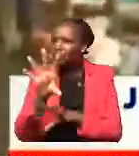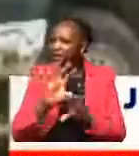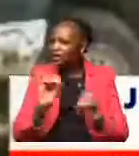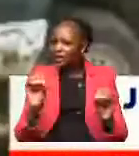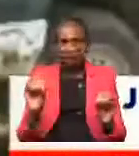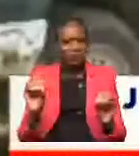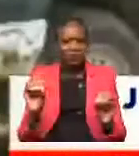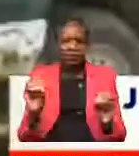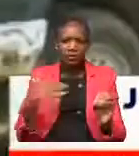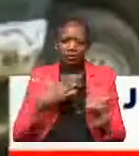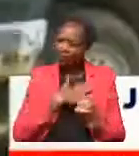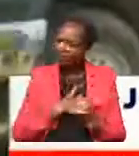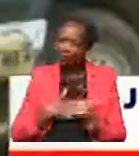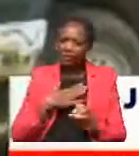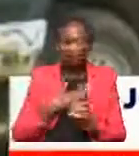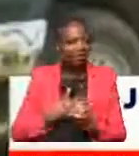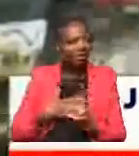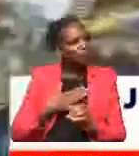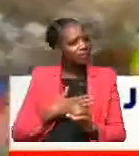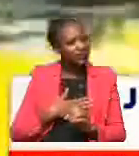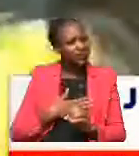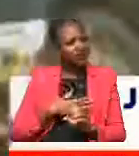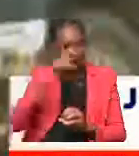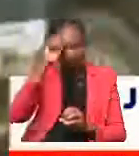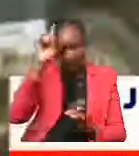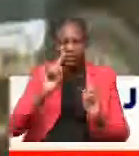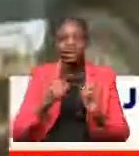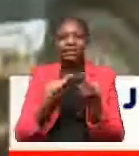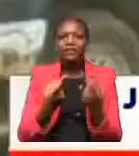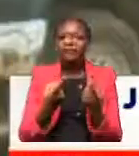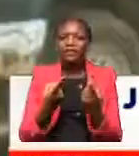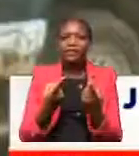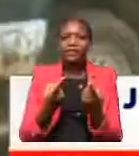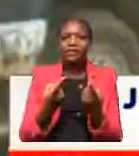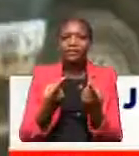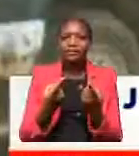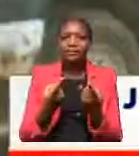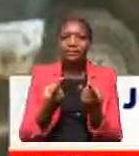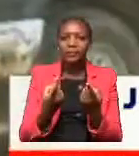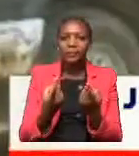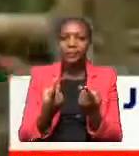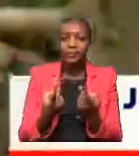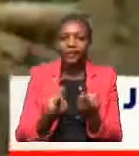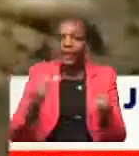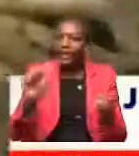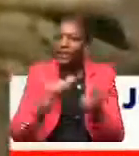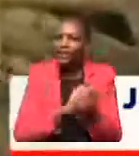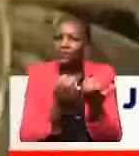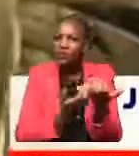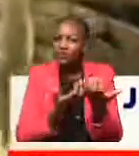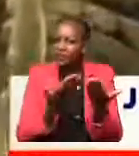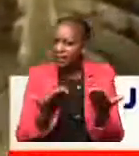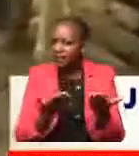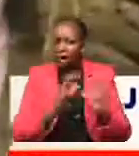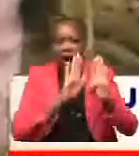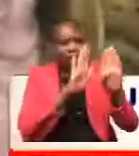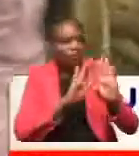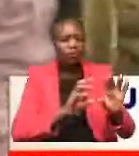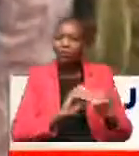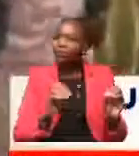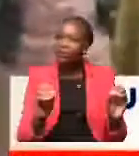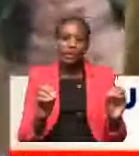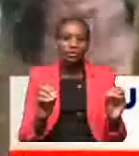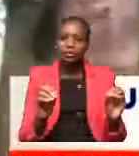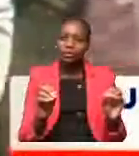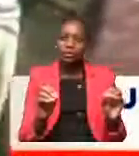corona. Make a difference. Sioni haja ya kumwaga maharagwe, sioni haja ya kumwaga chapati, sioni haja